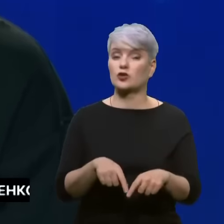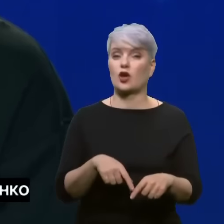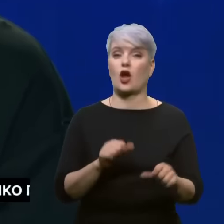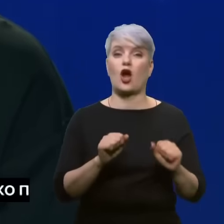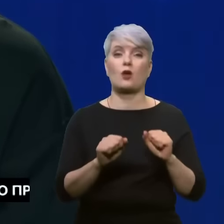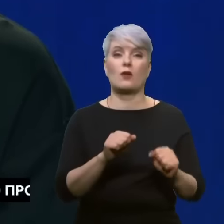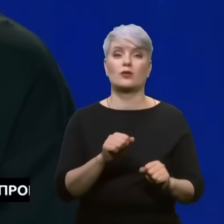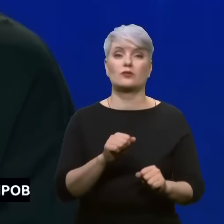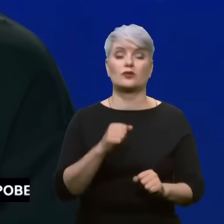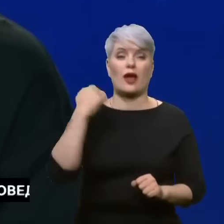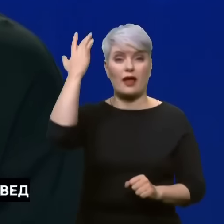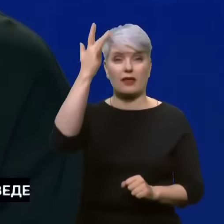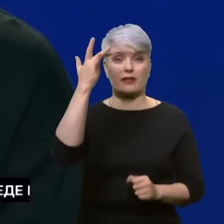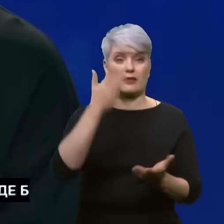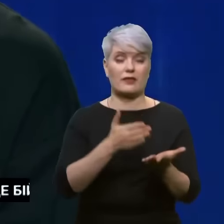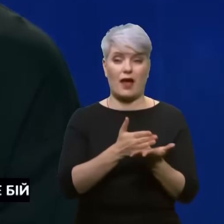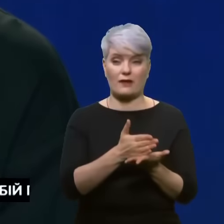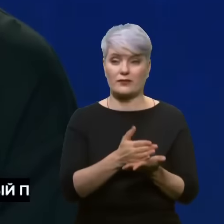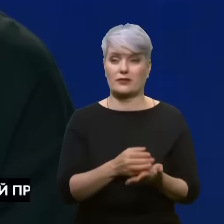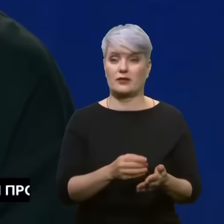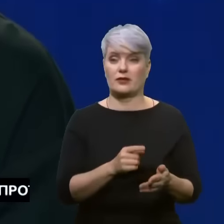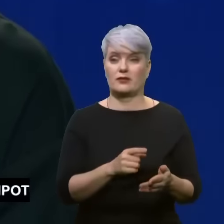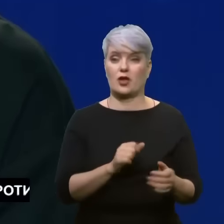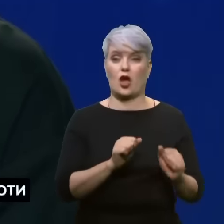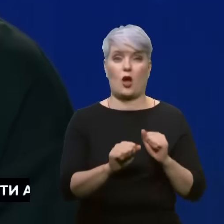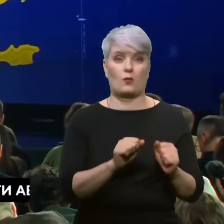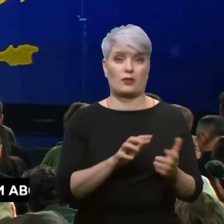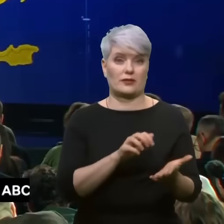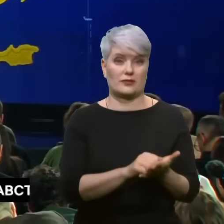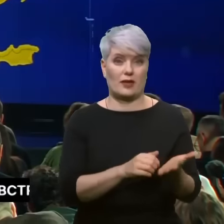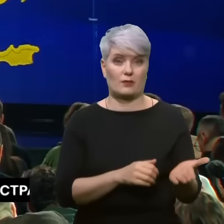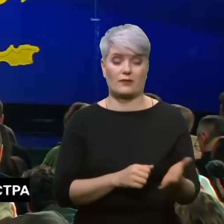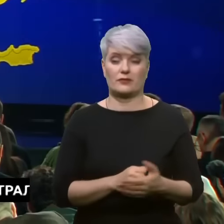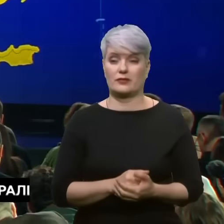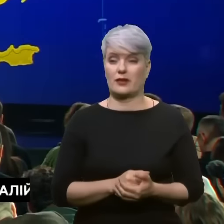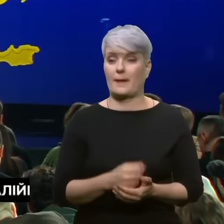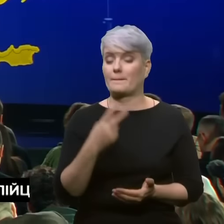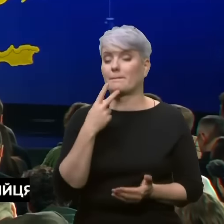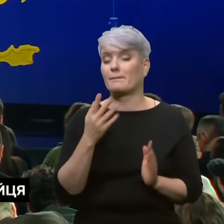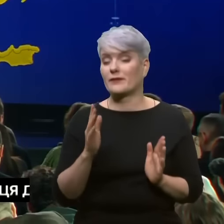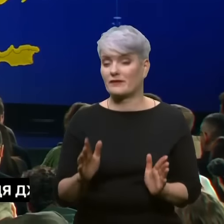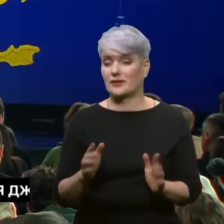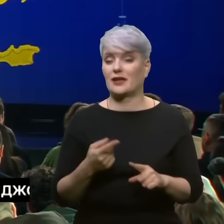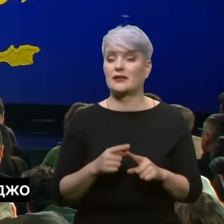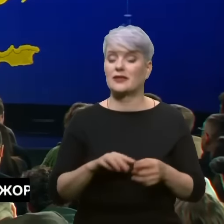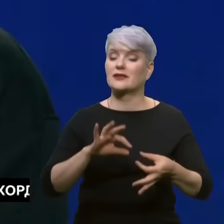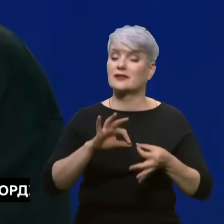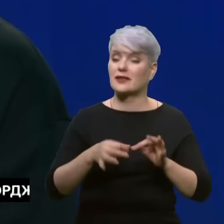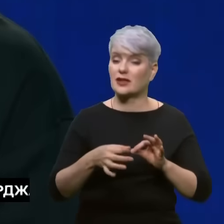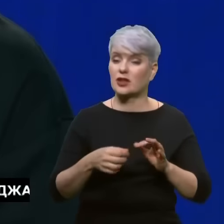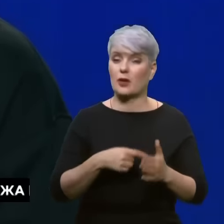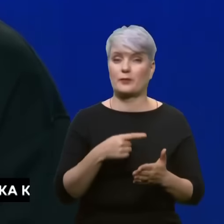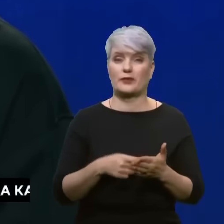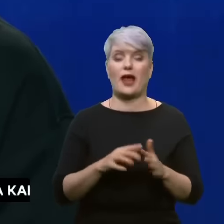командувач Таврії, який оперативним командуванням займався. Дивіться, це складне питання,